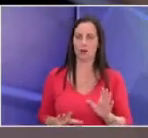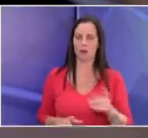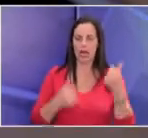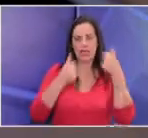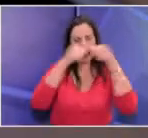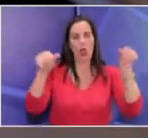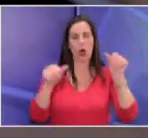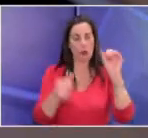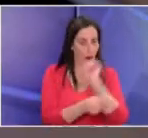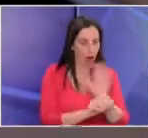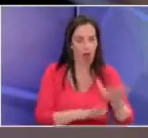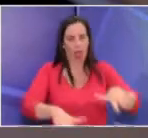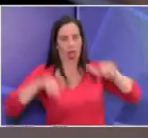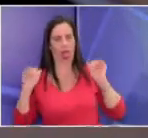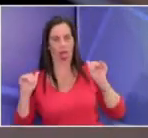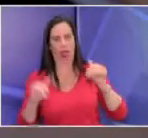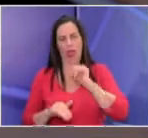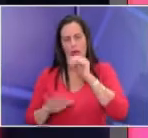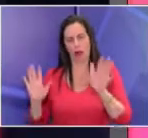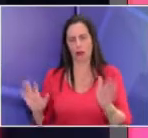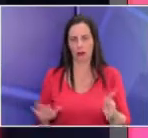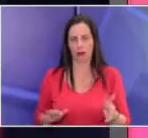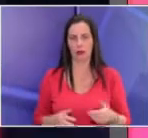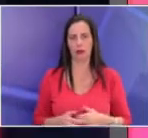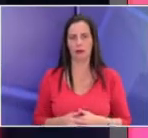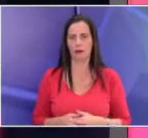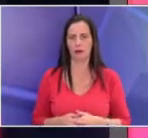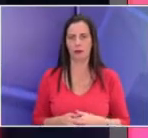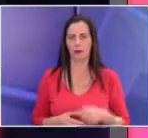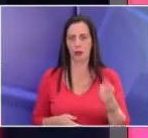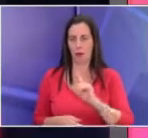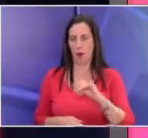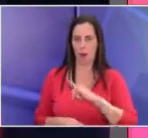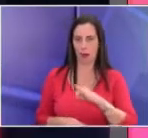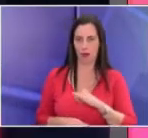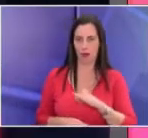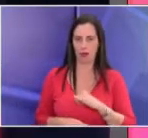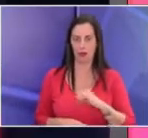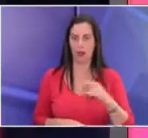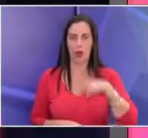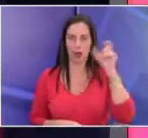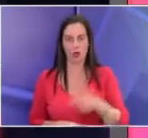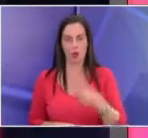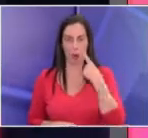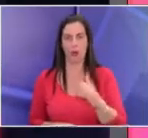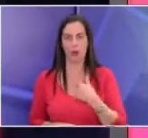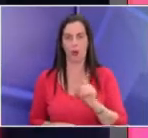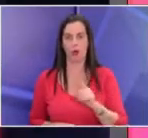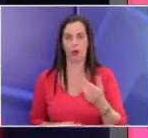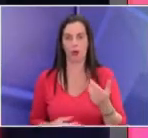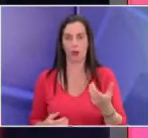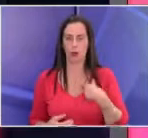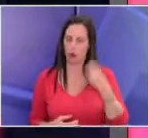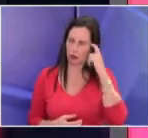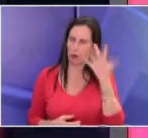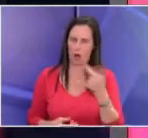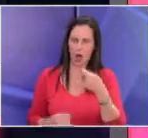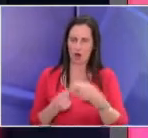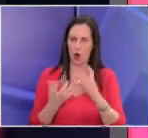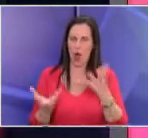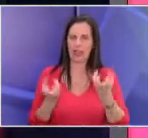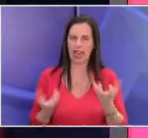אסיר שמשתחרר מבית סוהר. אוקיי. Okay. אסיר, זה מאוד מאוד ככה אטרקטיבי לדבר על האישיות העבריינית. לא, אני... אבל אני לאו